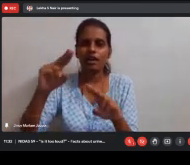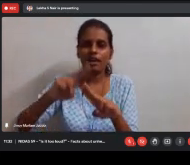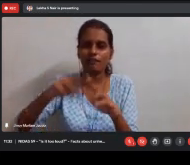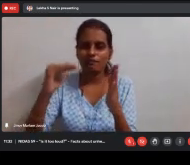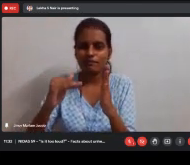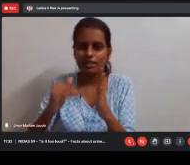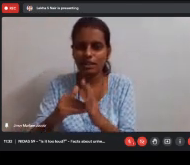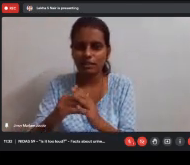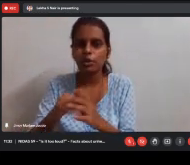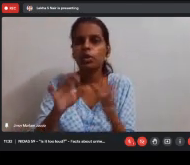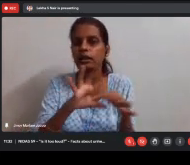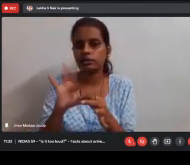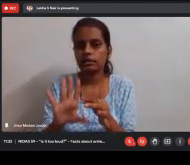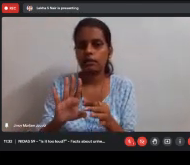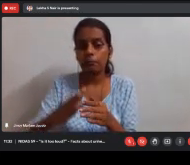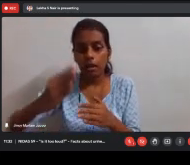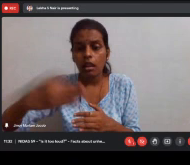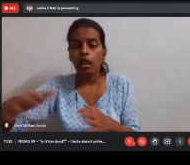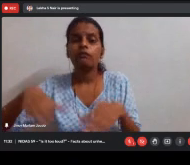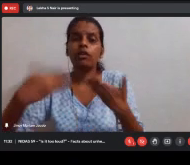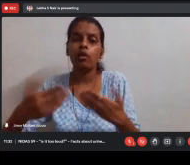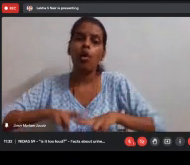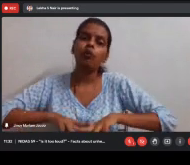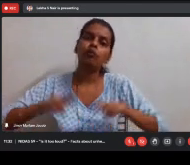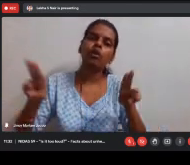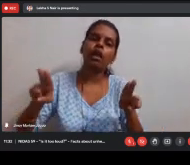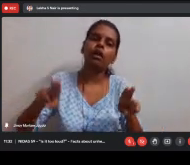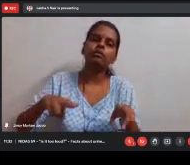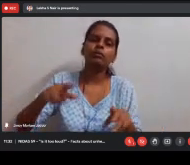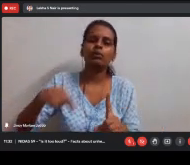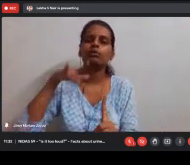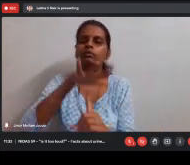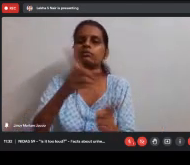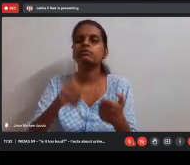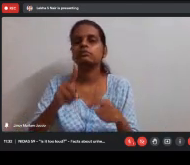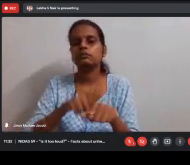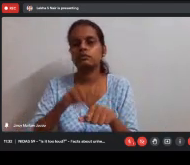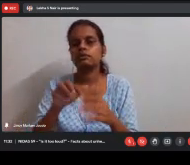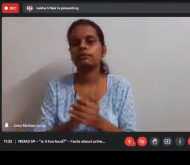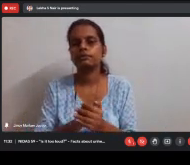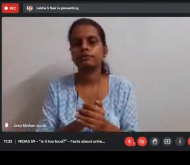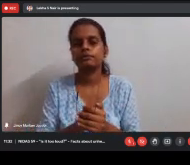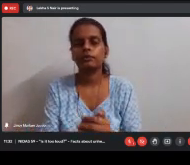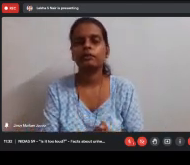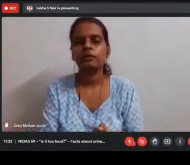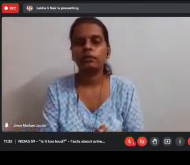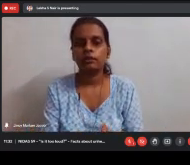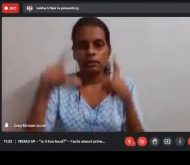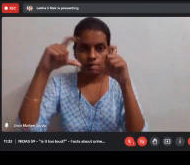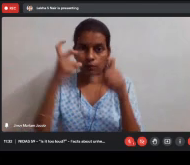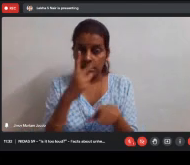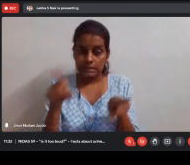കാണിക്കുന്നത് എന്താന്ന് വെച്ച് കഴിഞ്ഞാൽ ആദ്യം 4 kHz മാത്രമാണ് അഫക്റ്റ് ആകുന്നത്, വർഷം കൂടുന്തോറും അപ്പുറവും ഇപ്പുറവും